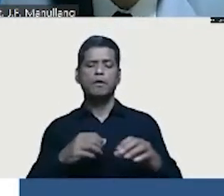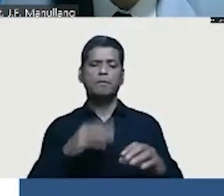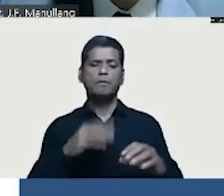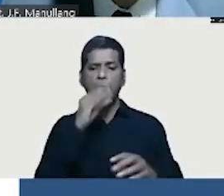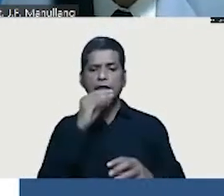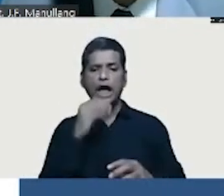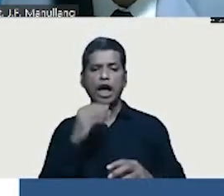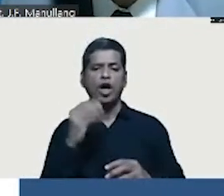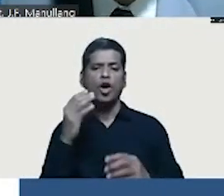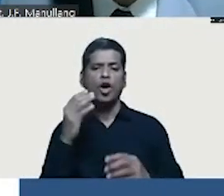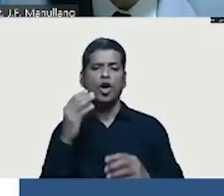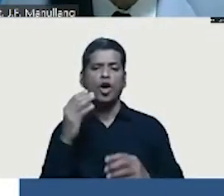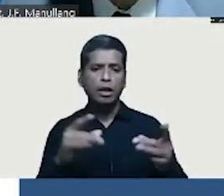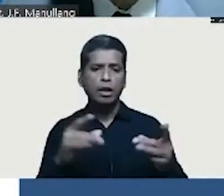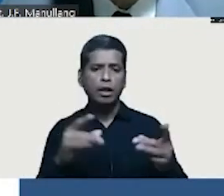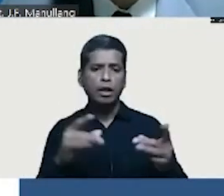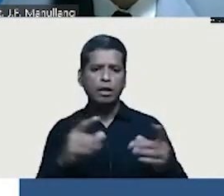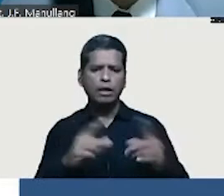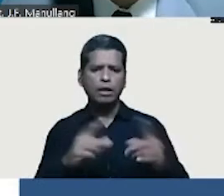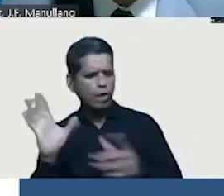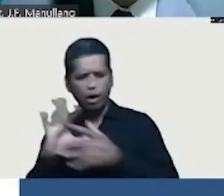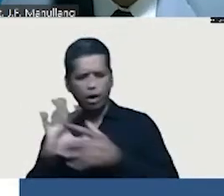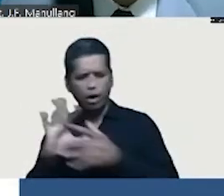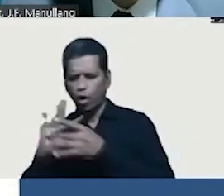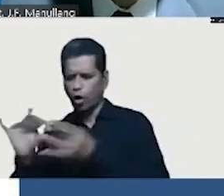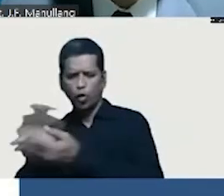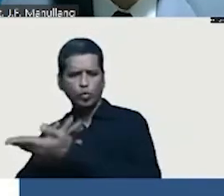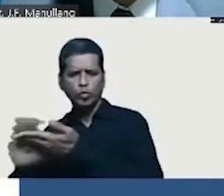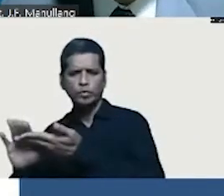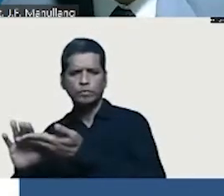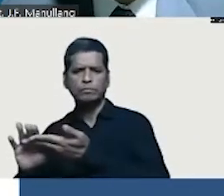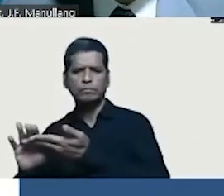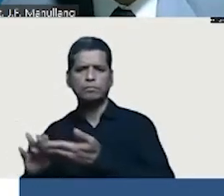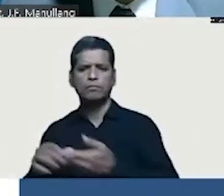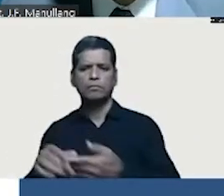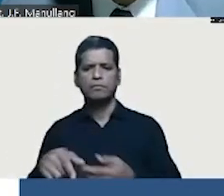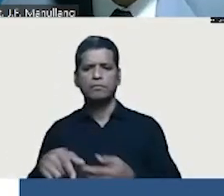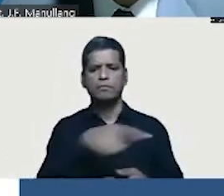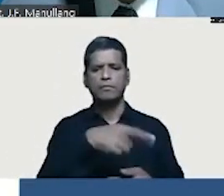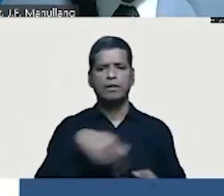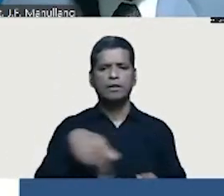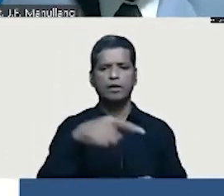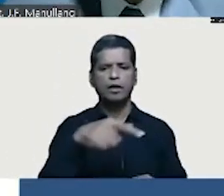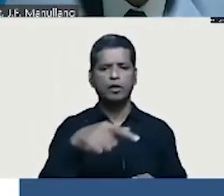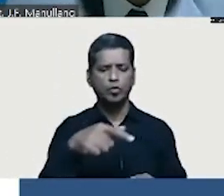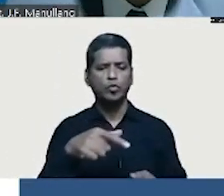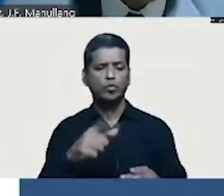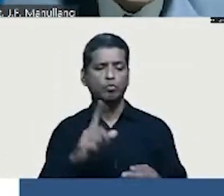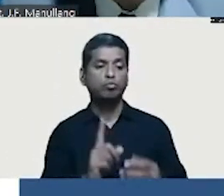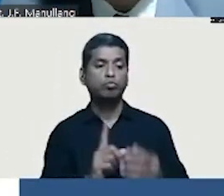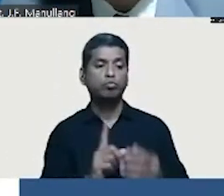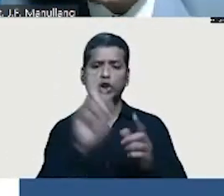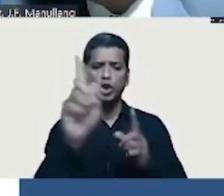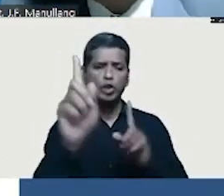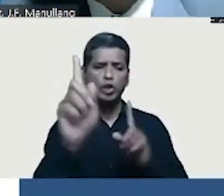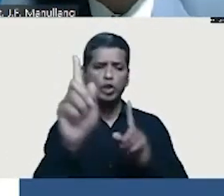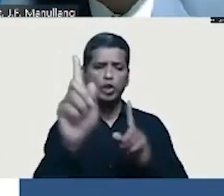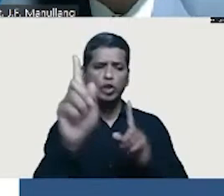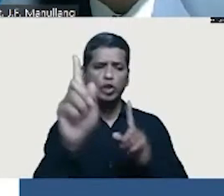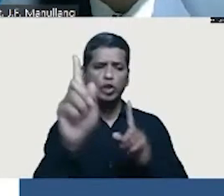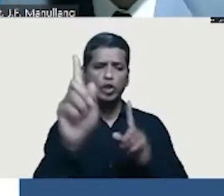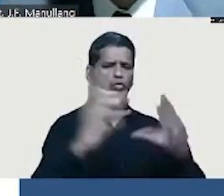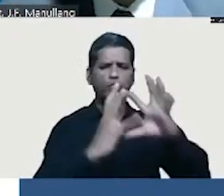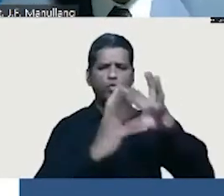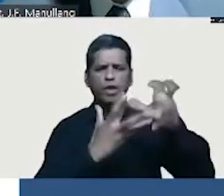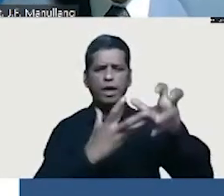Roh Kudus tetapi roh yang lain dan mereka muncul dan pergi ke seluruh dunia dan kita Yakin termasuk juga ke Indonesia